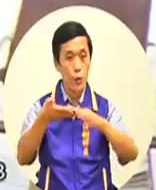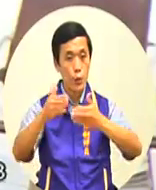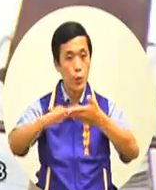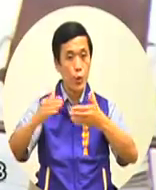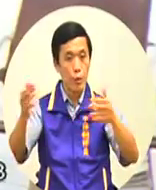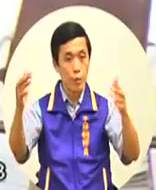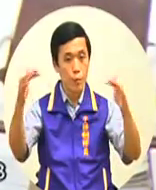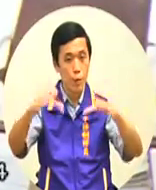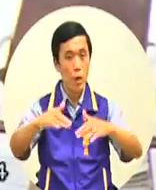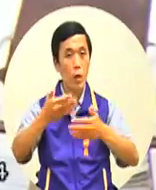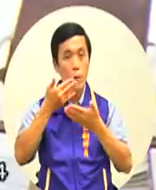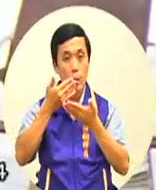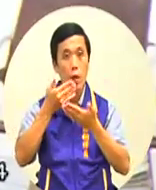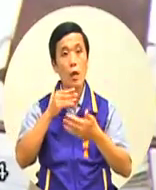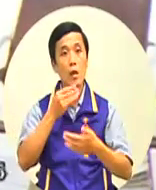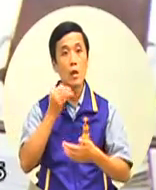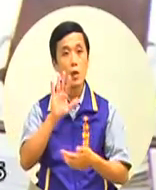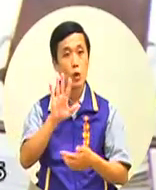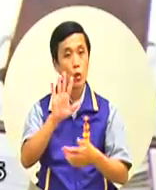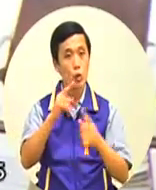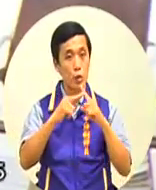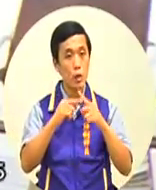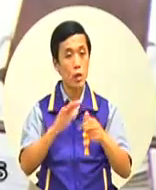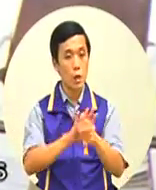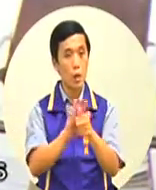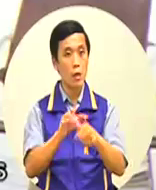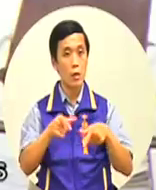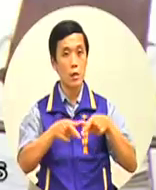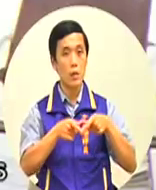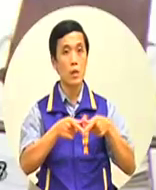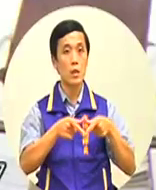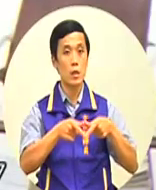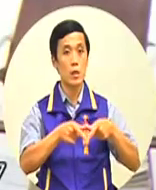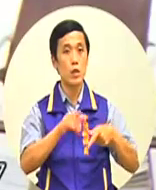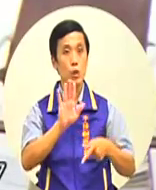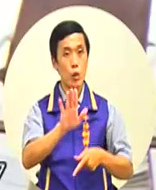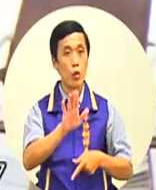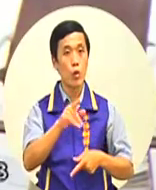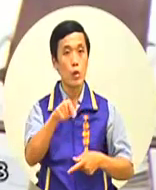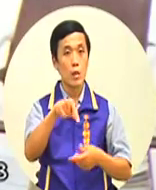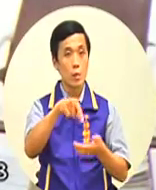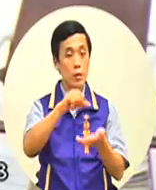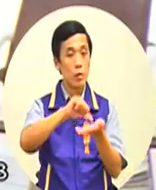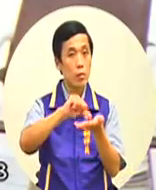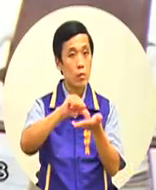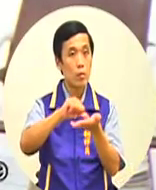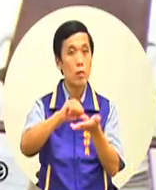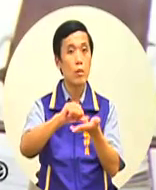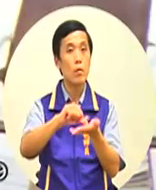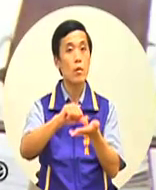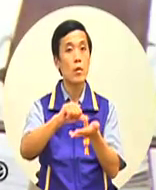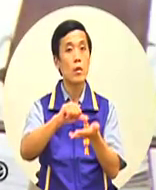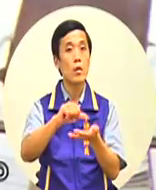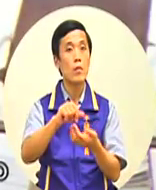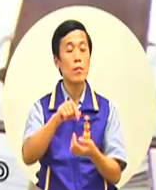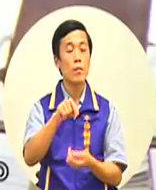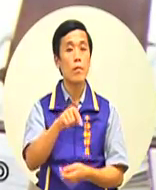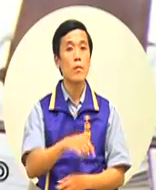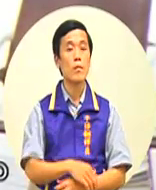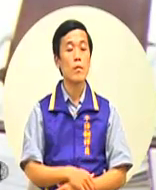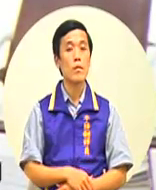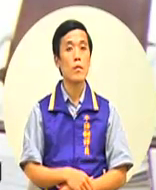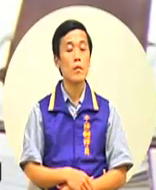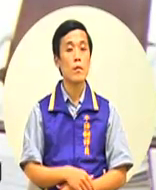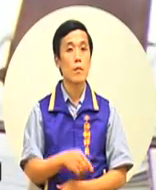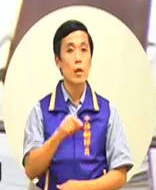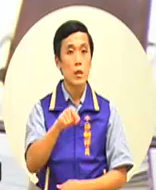更抛砖引玉哦，伊嘛做爱心哦，伊伫遮种哦，伊有一个啊两个吼，即爱交流的嘛。